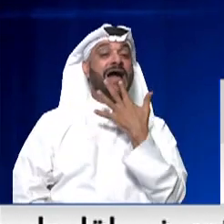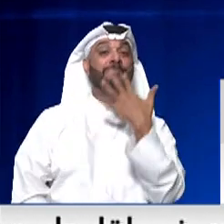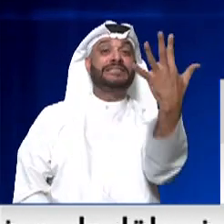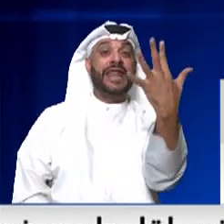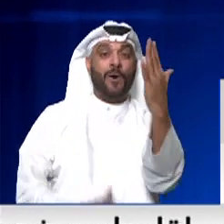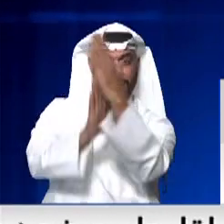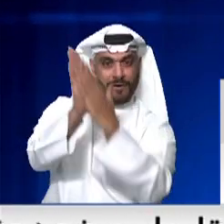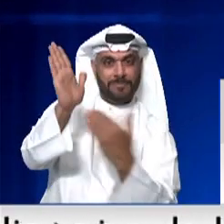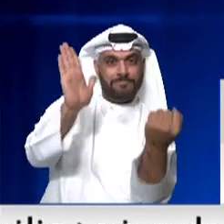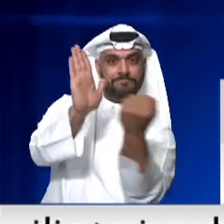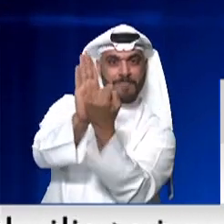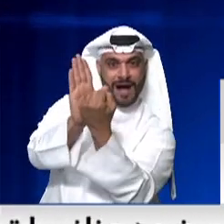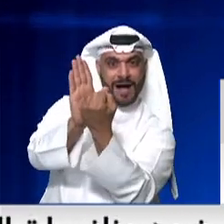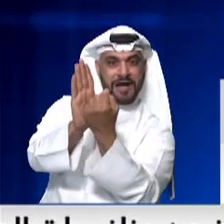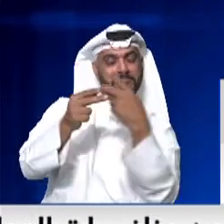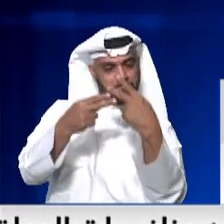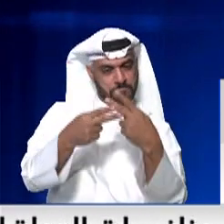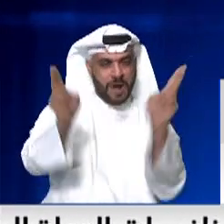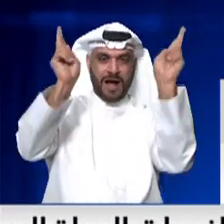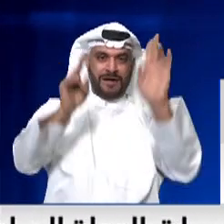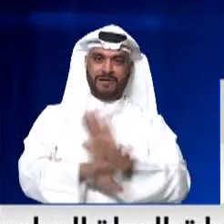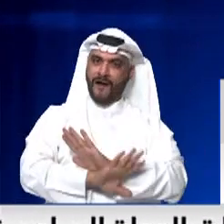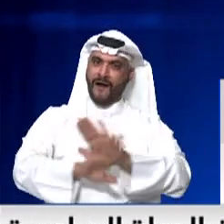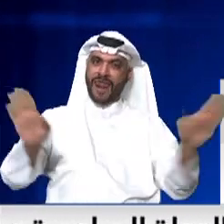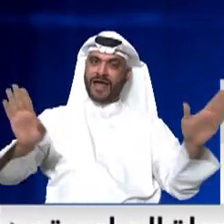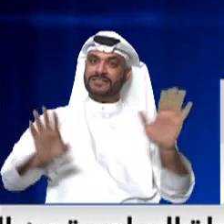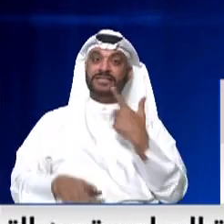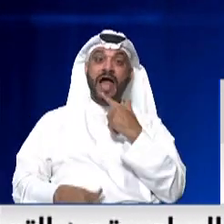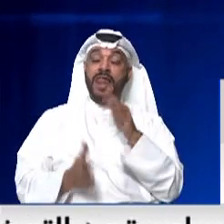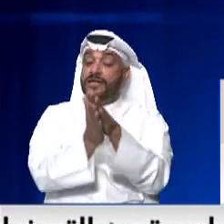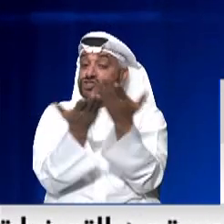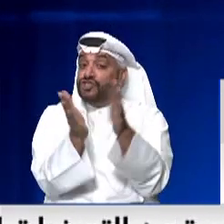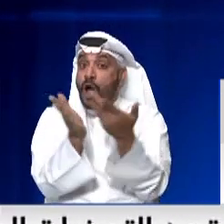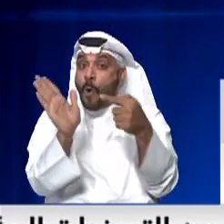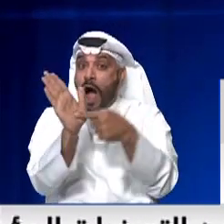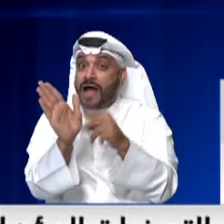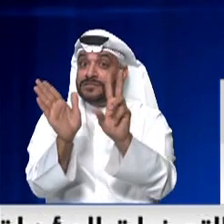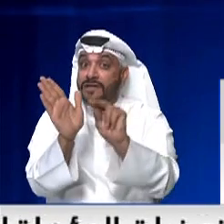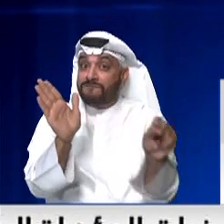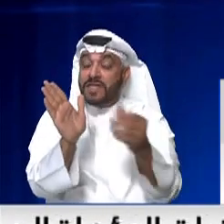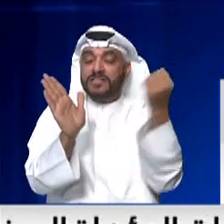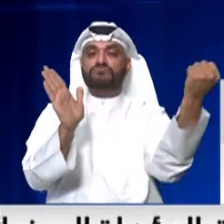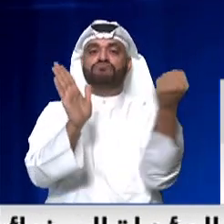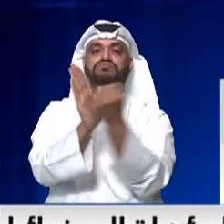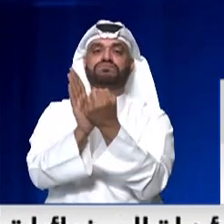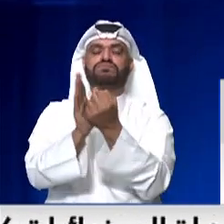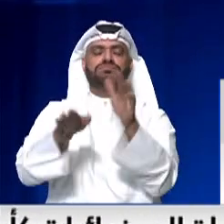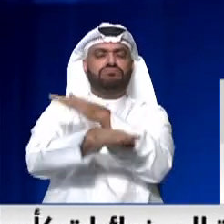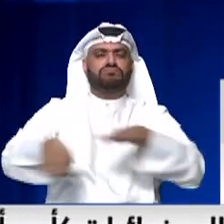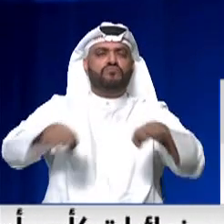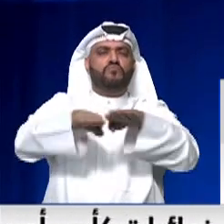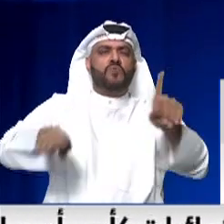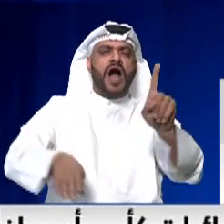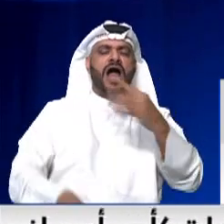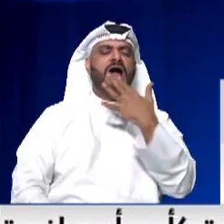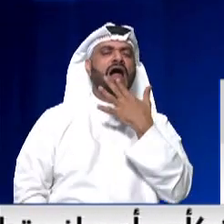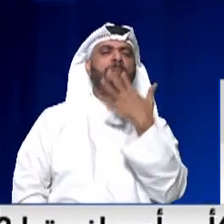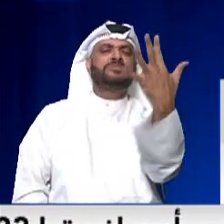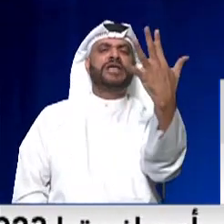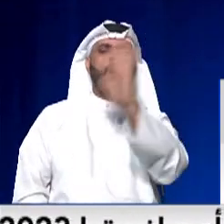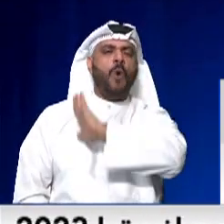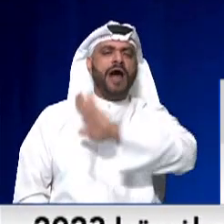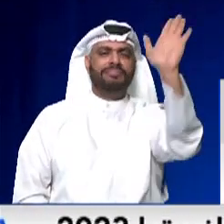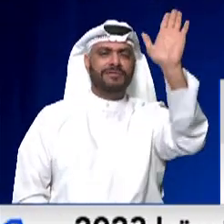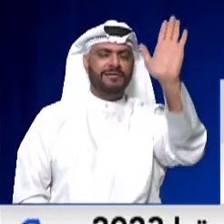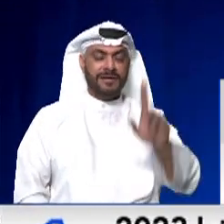5 سنوات بشرط أن تسمح فترة صلاحية جواز السفر بإجراءات موحدة للمواطنين المتقدمين عبر السفارات